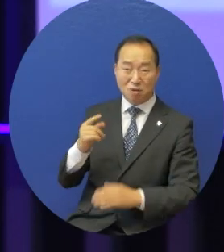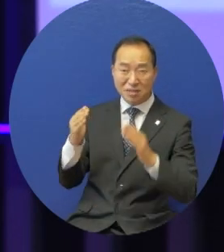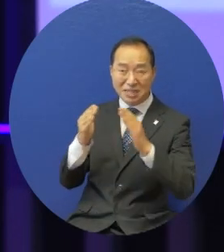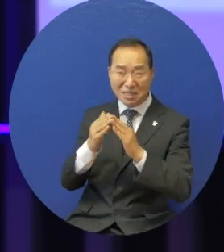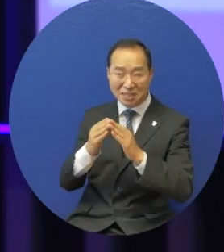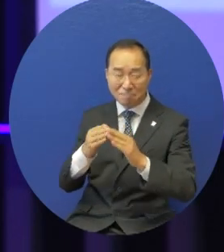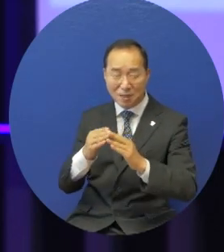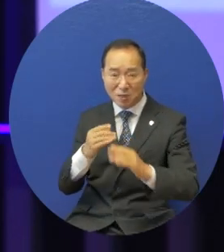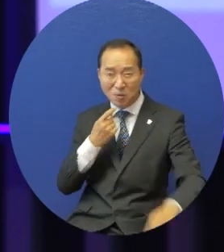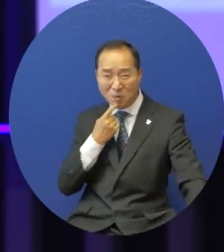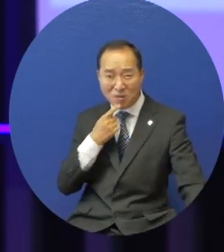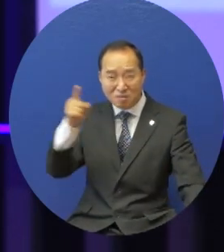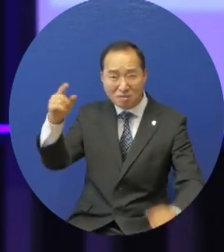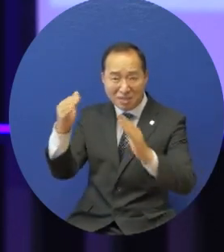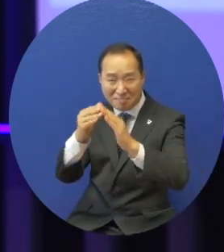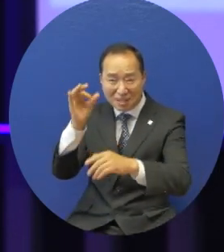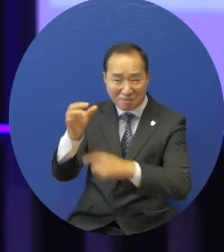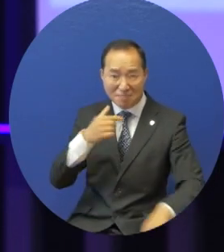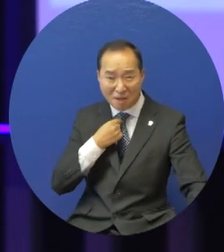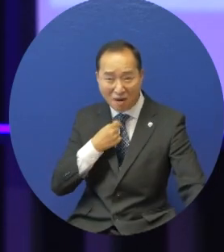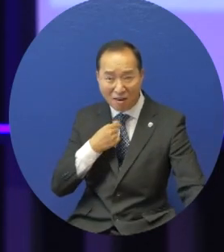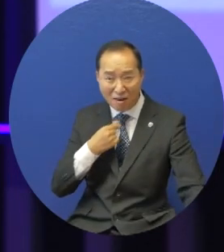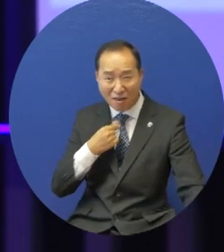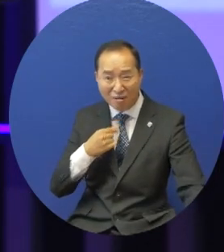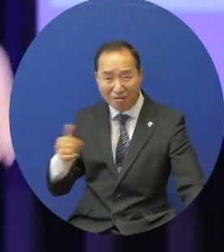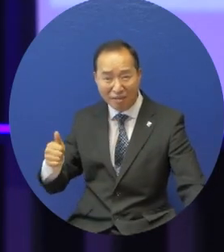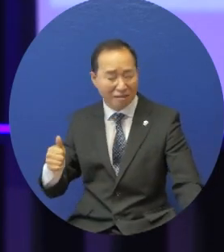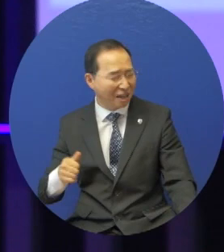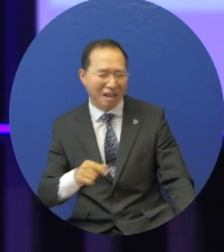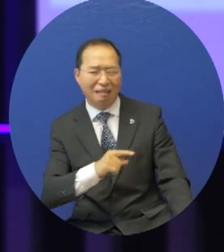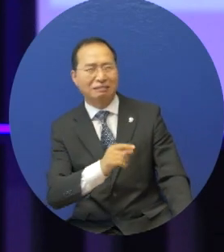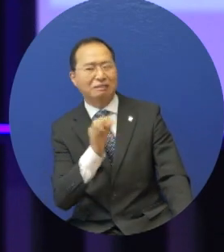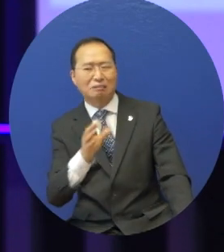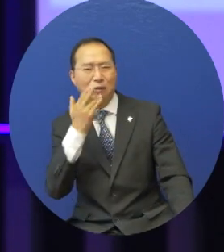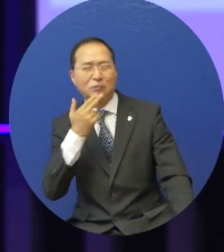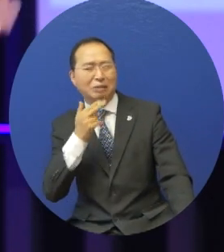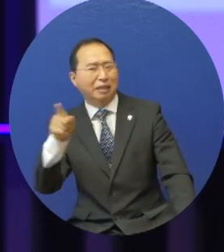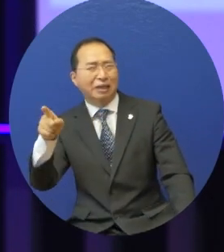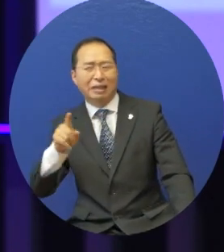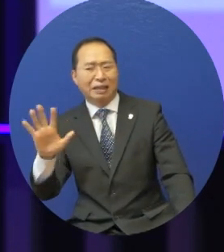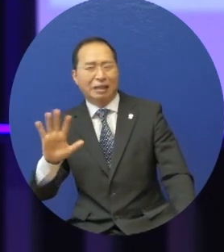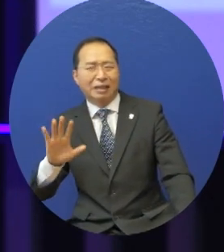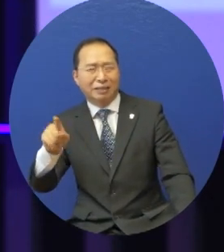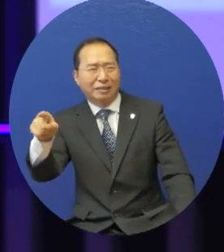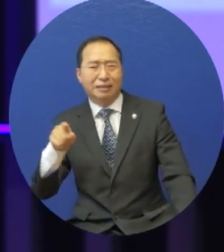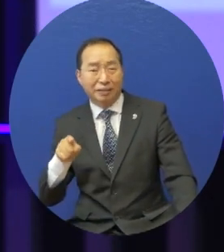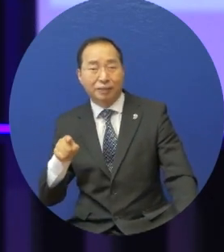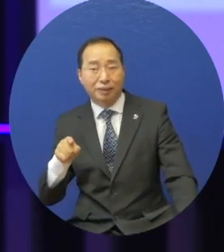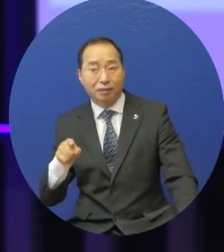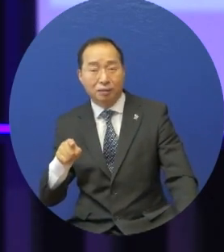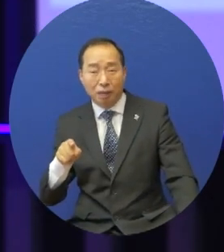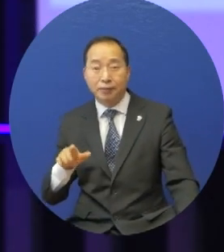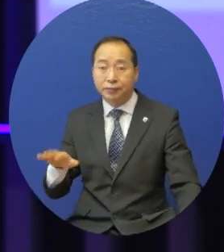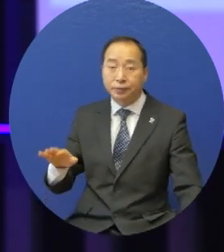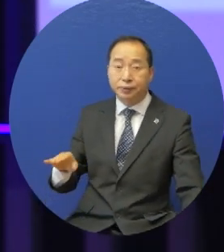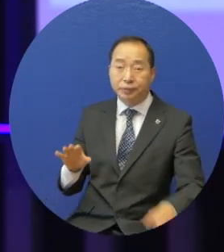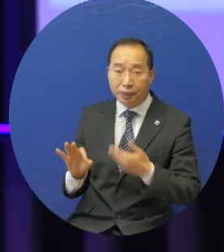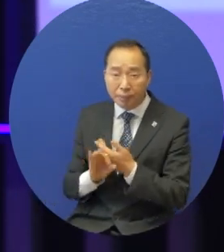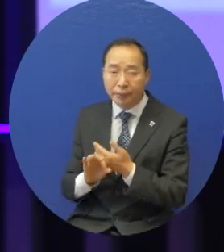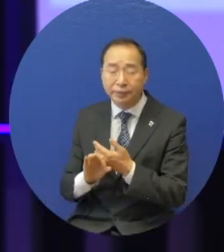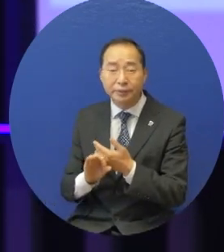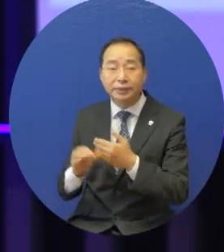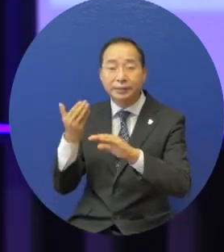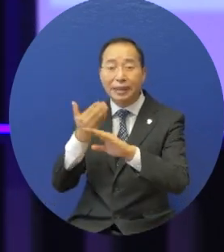집착을 했던 분이라 내가 저 집을 사고 싶어 했더니 나중에 그거는 살 수 있는 집이 아니요 라고 이제 그 집주름